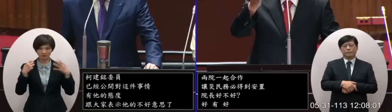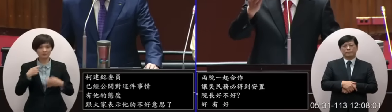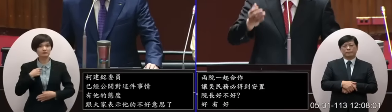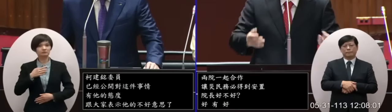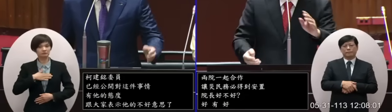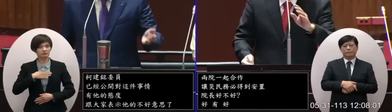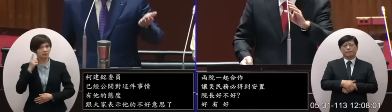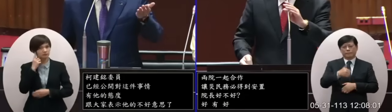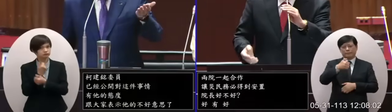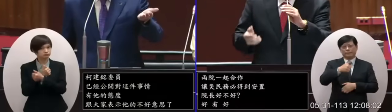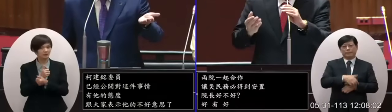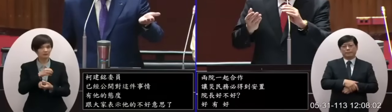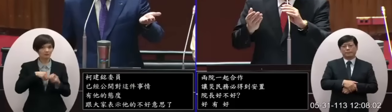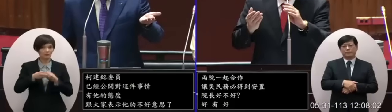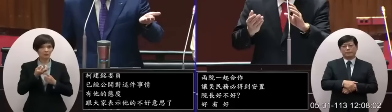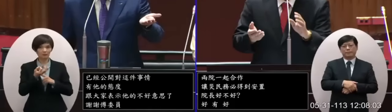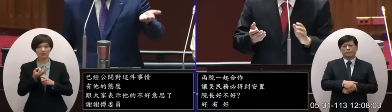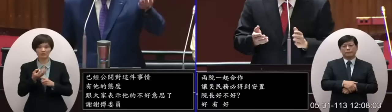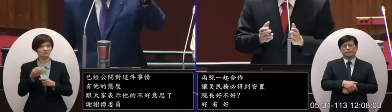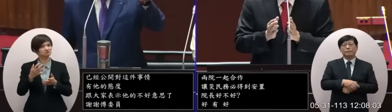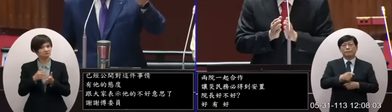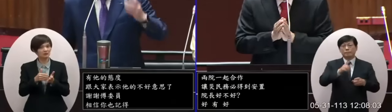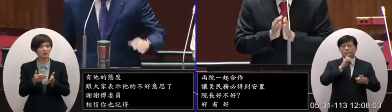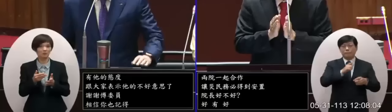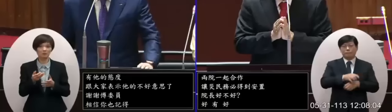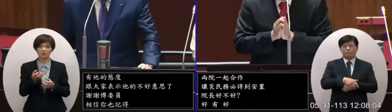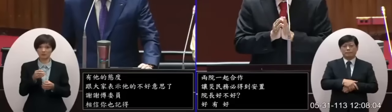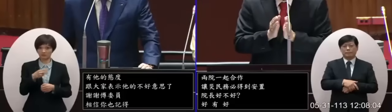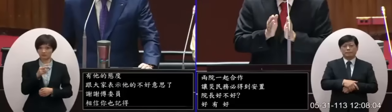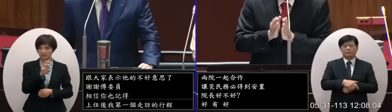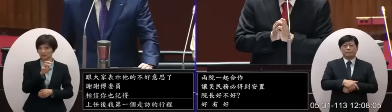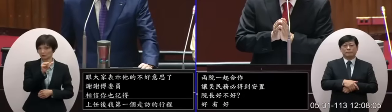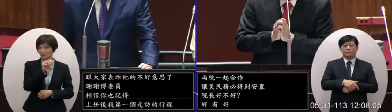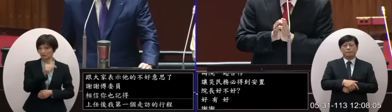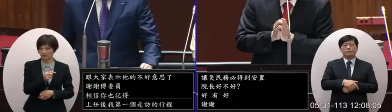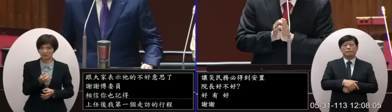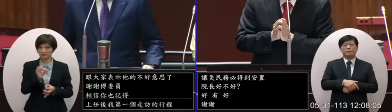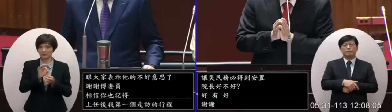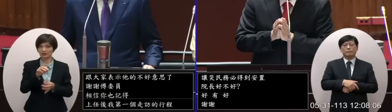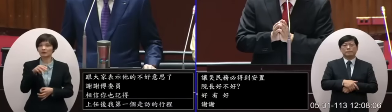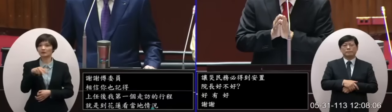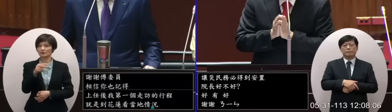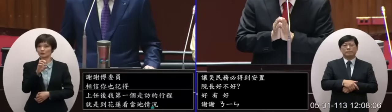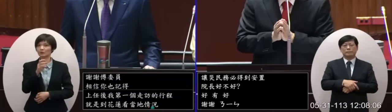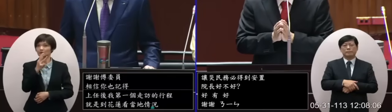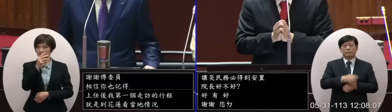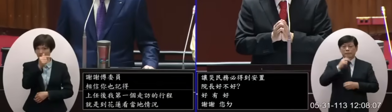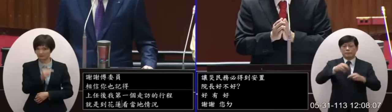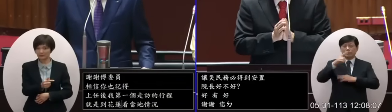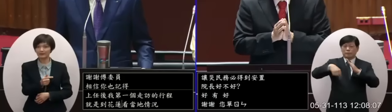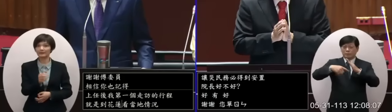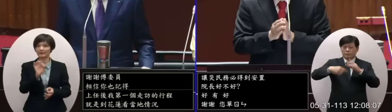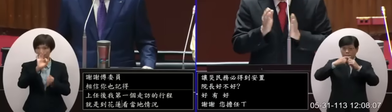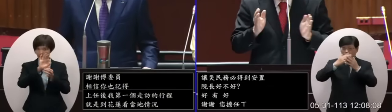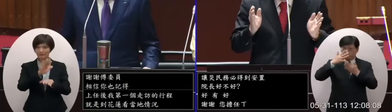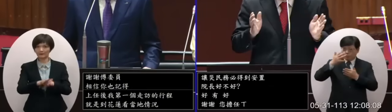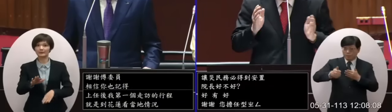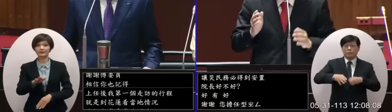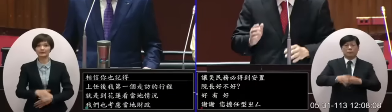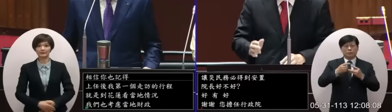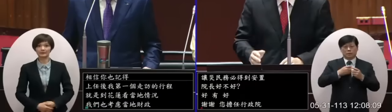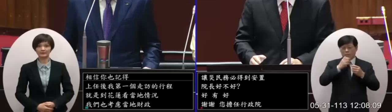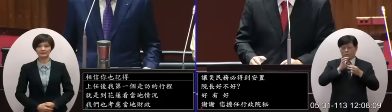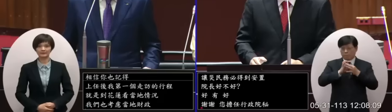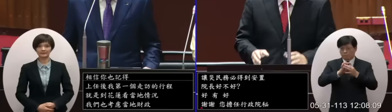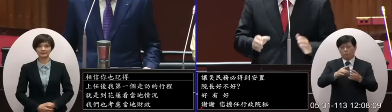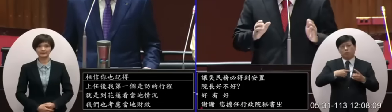考量整个财政。 谢谢， 我们已经把285亿提升到293亿的。 行政院的秘书长就来关心，所以我们希